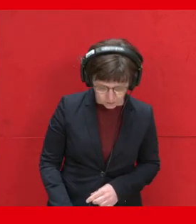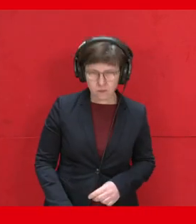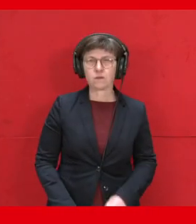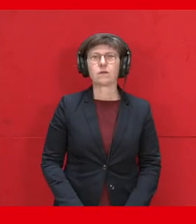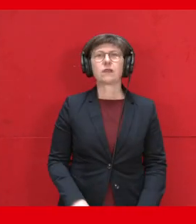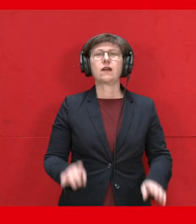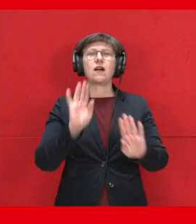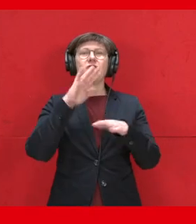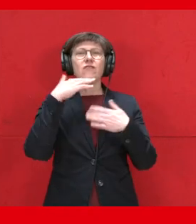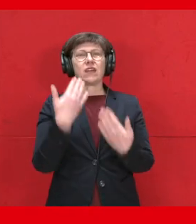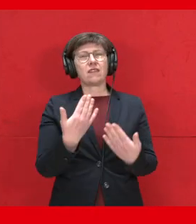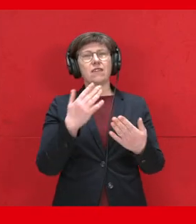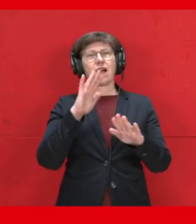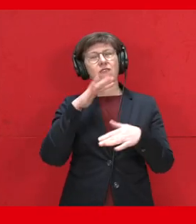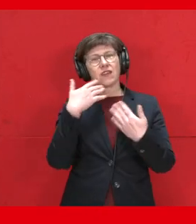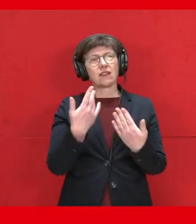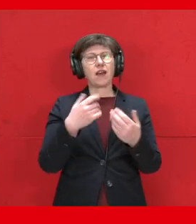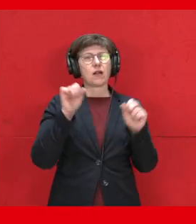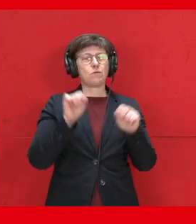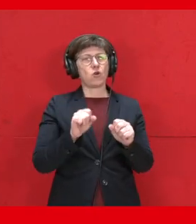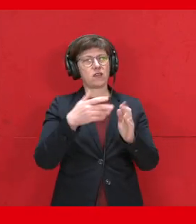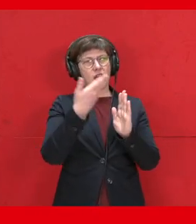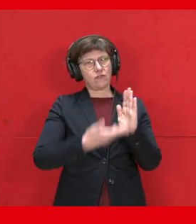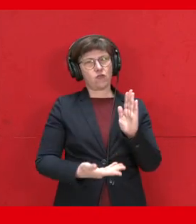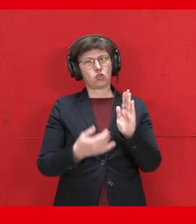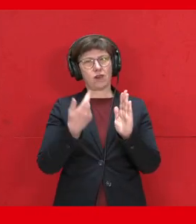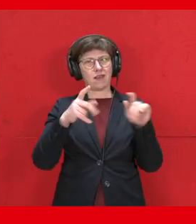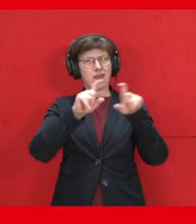Dinge vorzustellen, über die wir uns in der Sozialdemokratischen